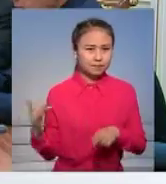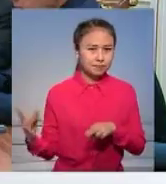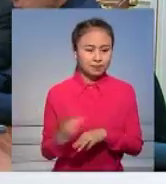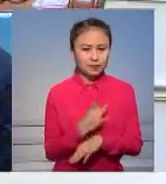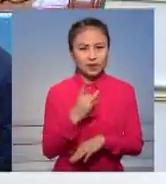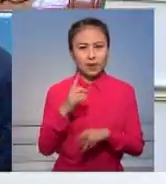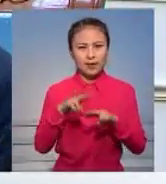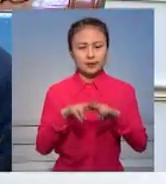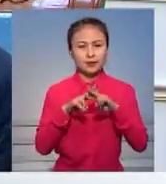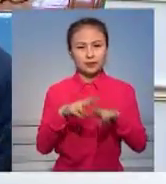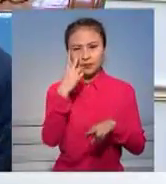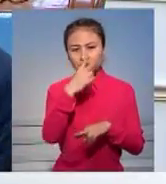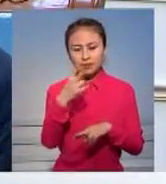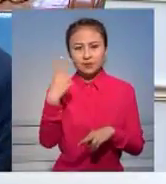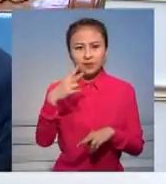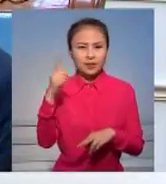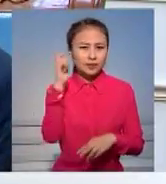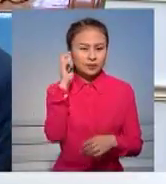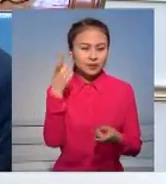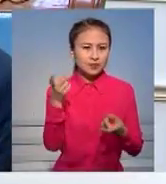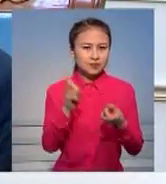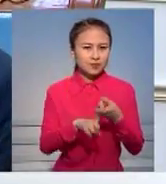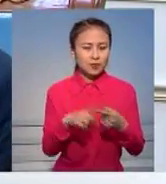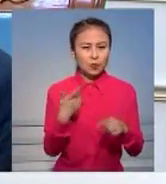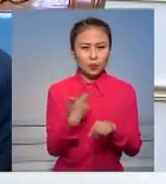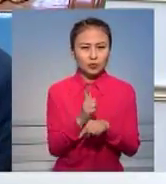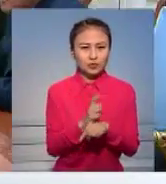сапарым Астананың 20 жылдығымен тұспа-тұс келуі